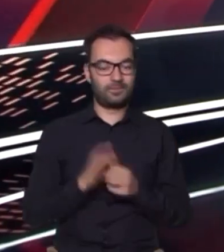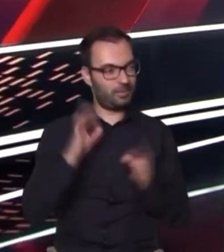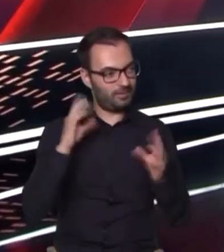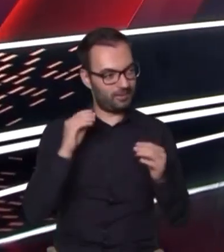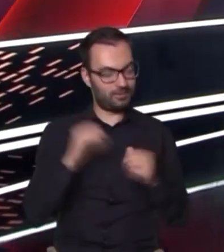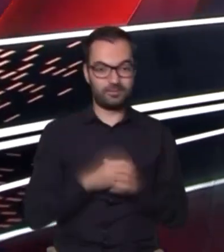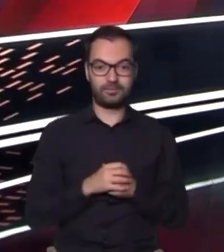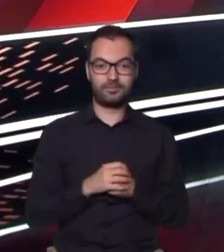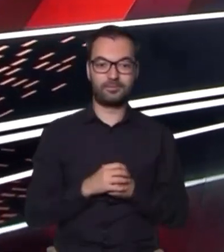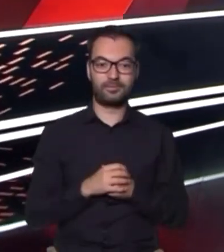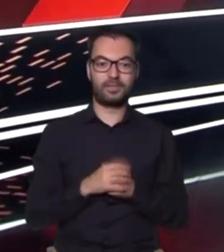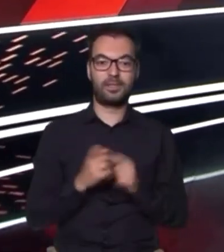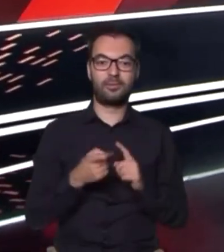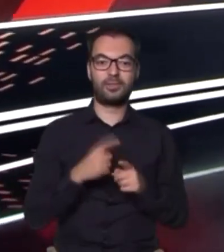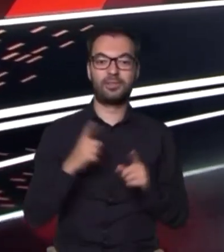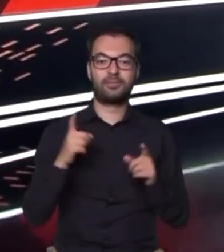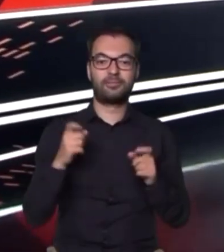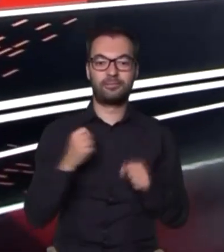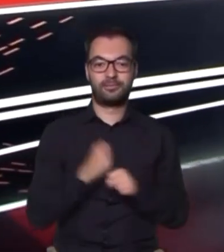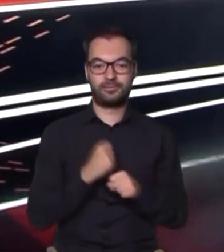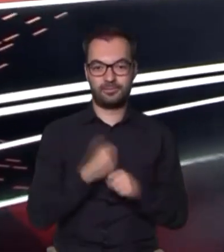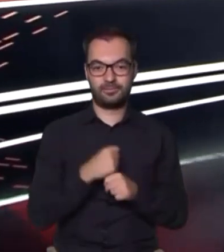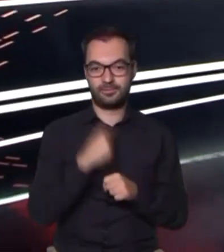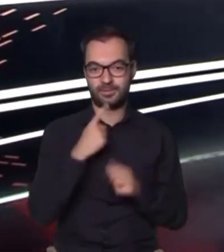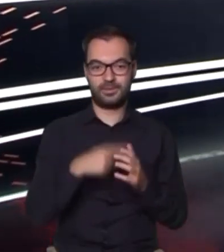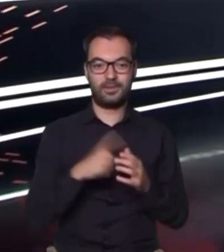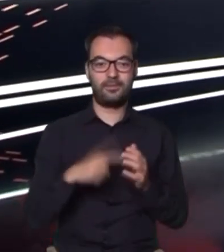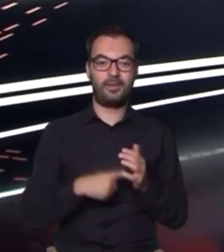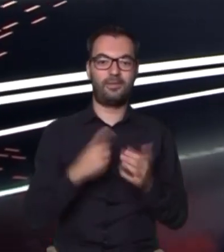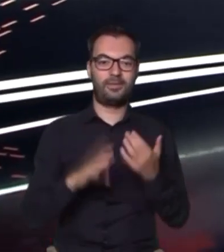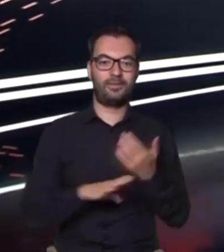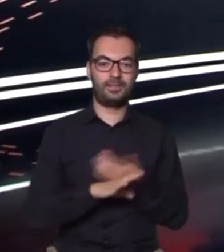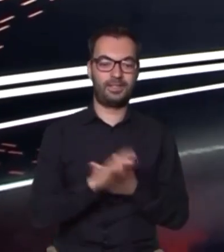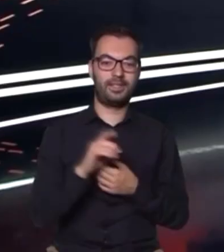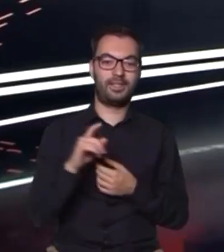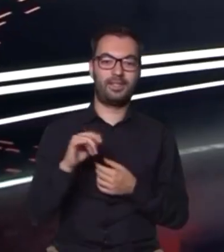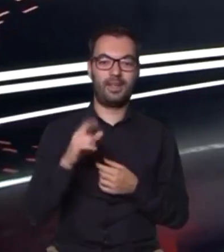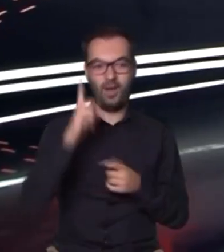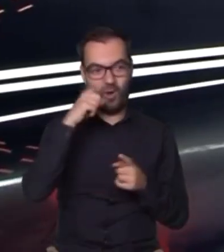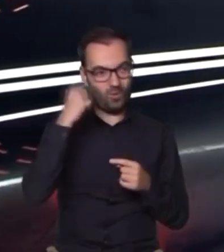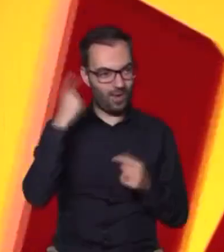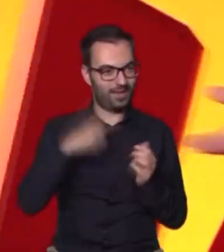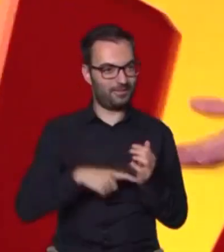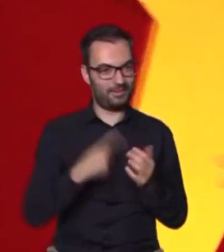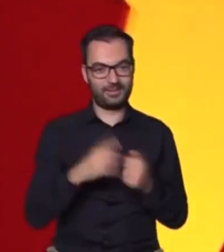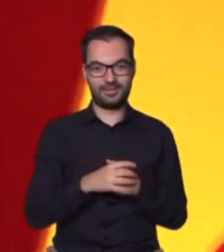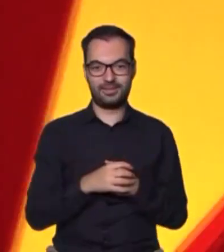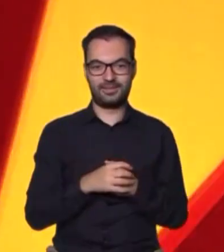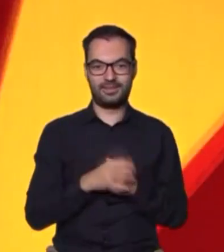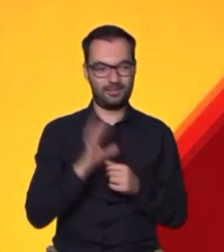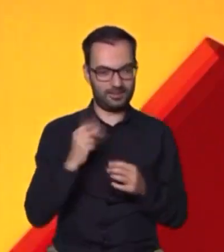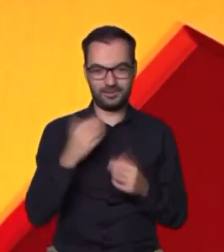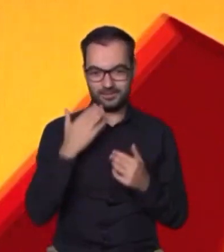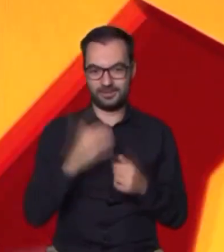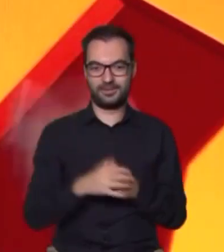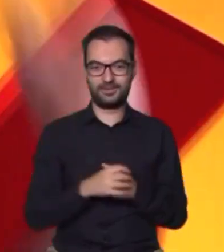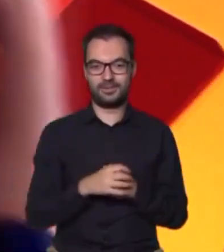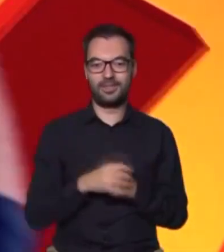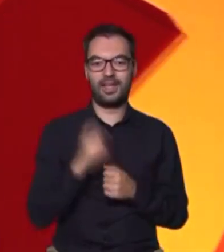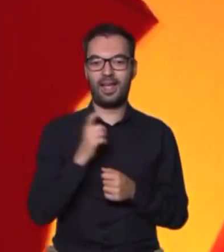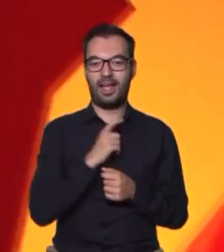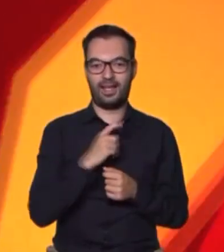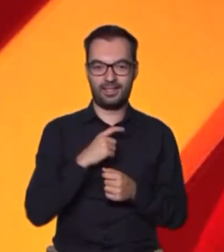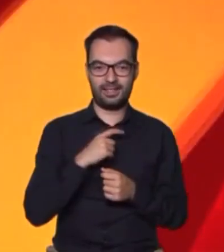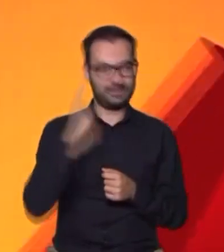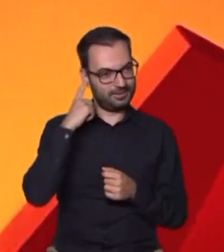Dobry wieczór, Aleksandro. Zanim zaczniesz mówić, chciałem powiedzieć, że to jest debiut Aleksandry w okularach. I bardzo tak się ładnie. Złożyło. Dziękuję redakcyjnie na